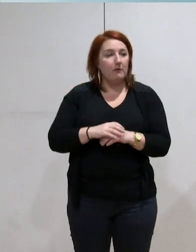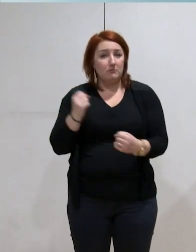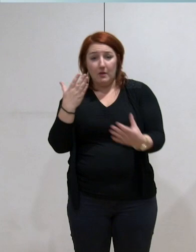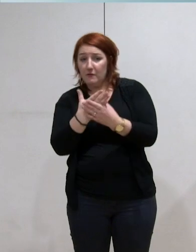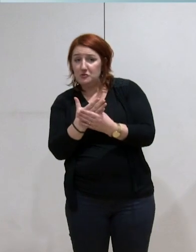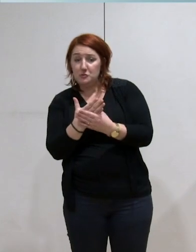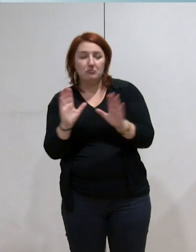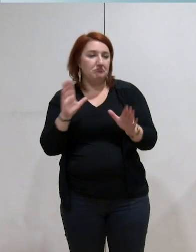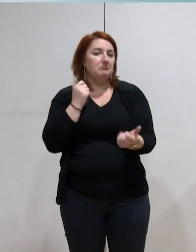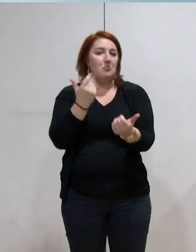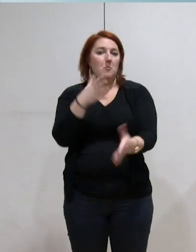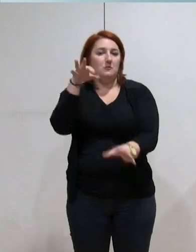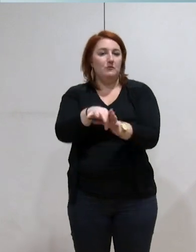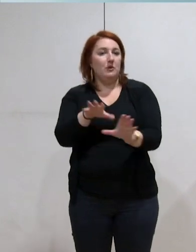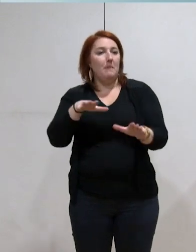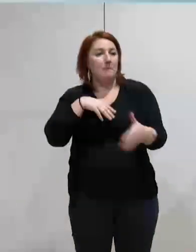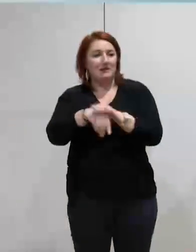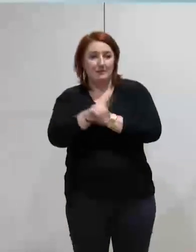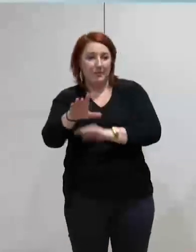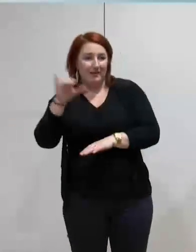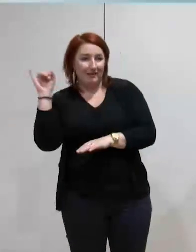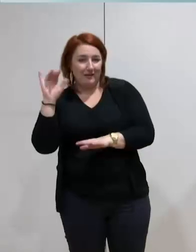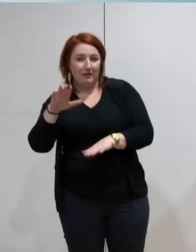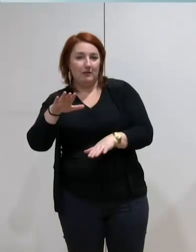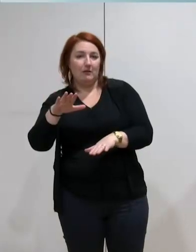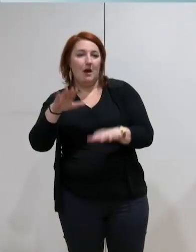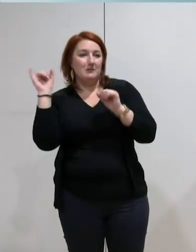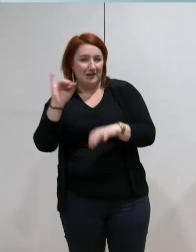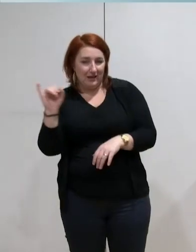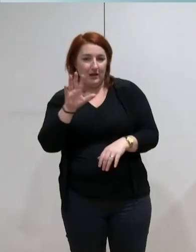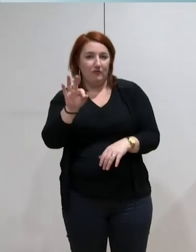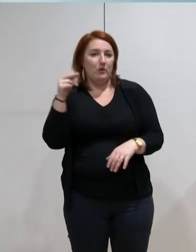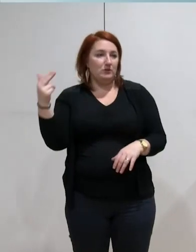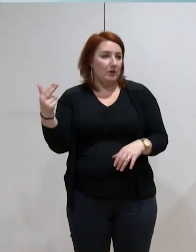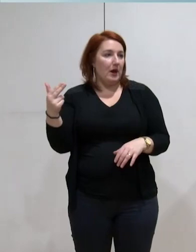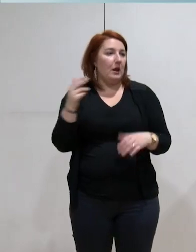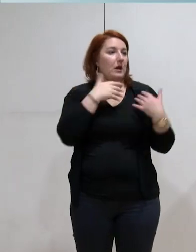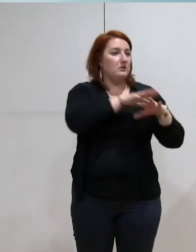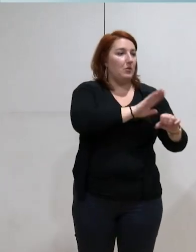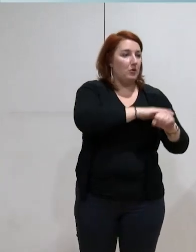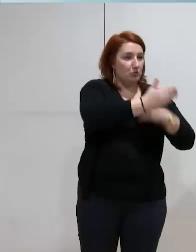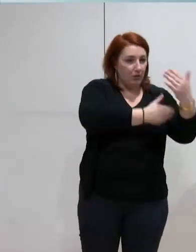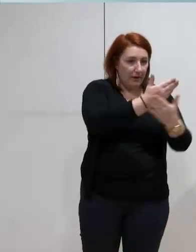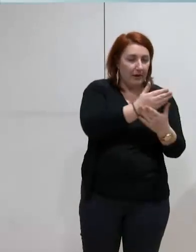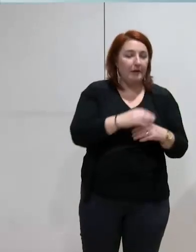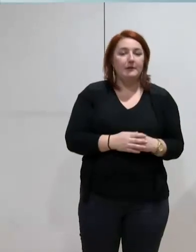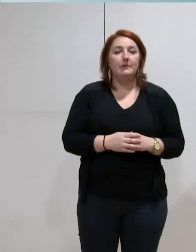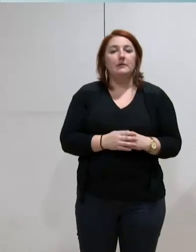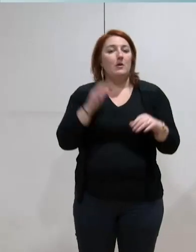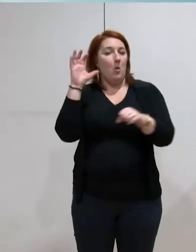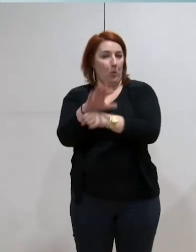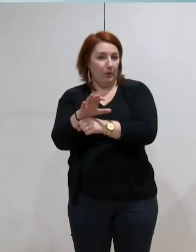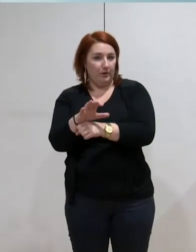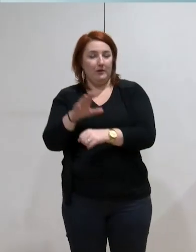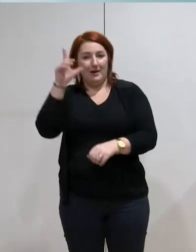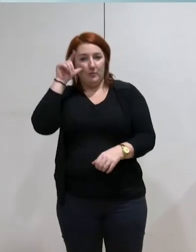je la mets au voix qui ne prend pas part au vote qui s'abstient Front national rassemblement de gauche et de progrès qui vote